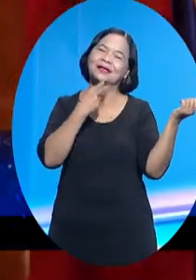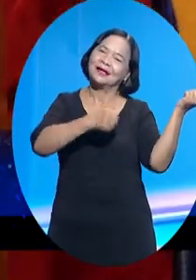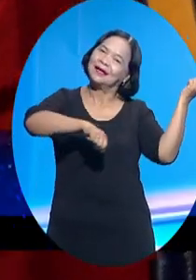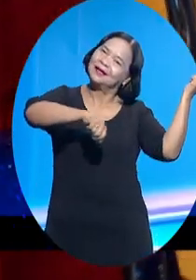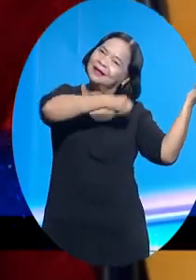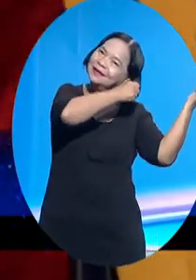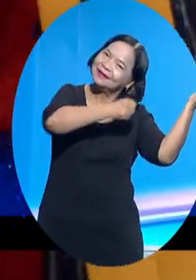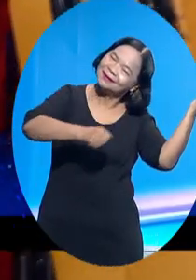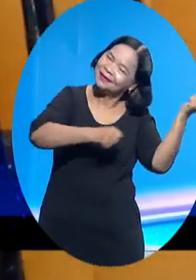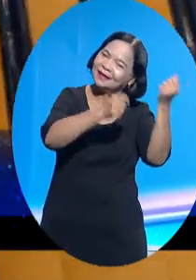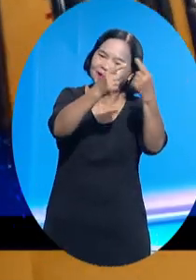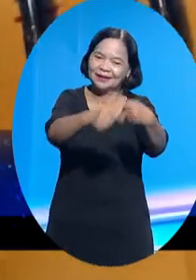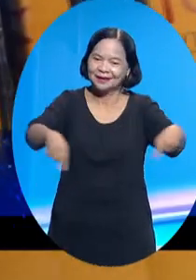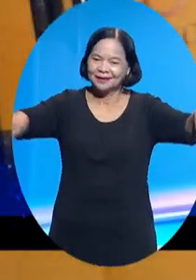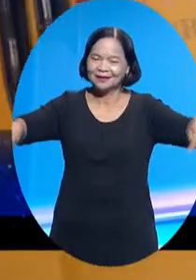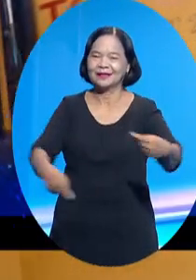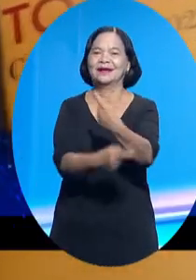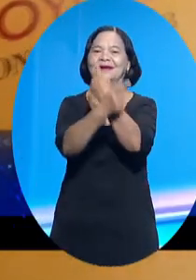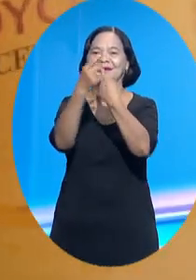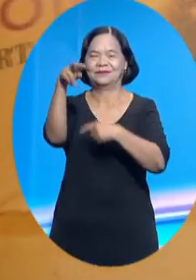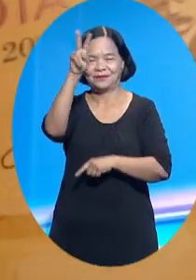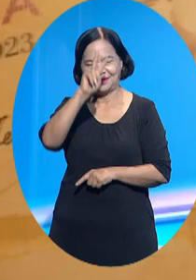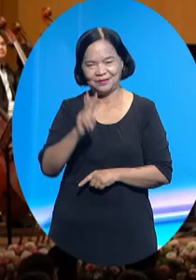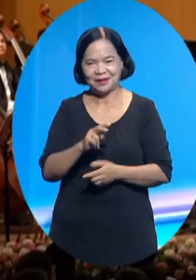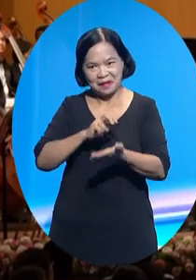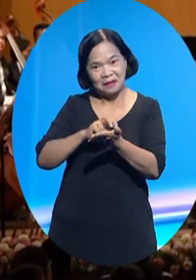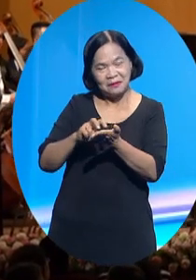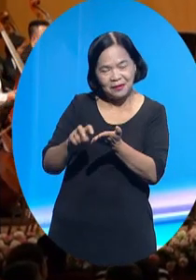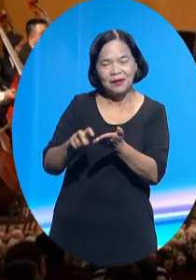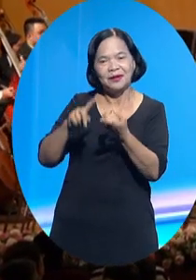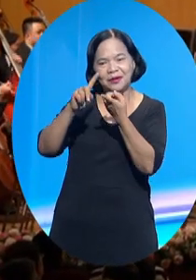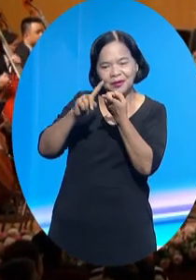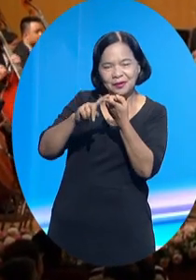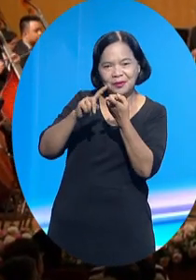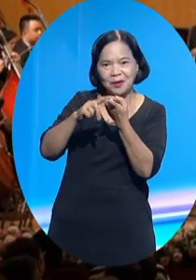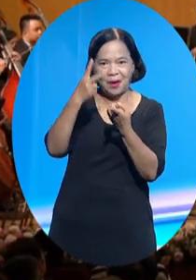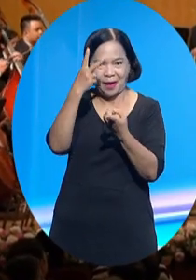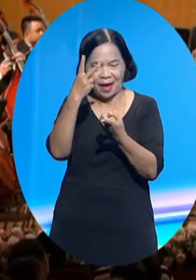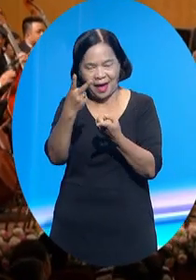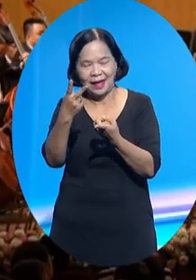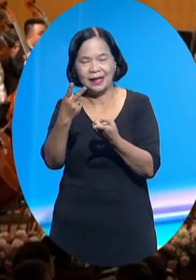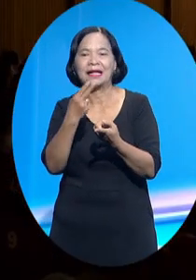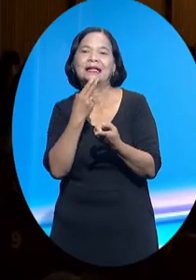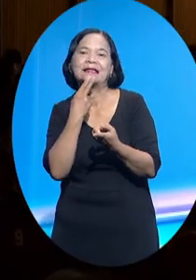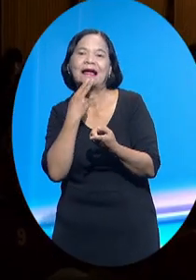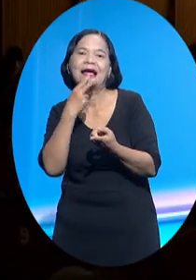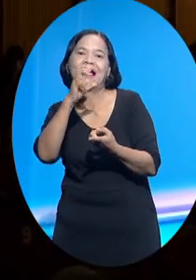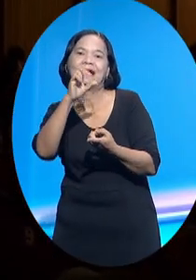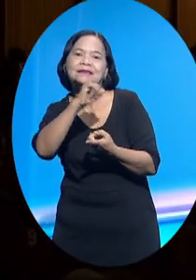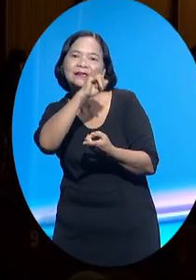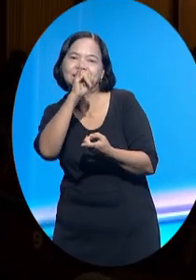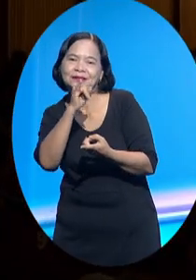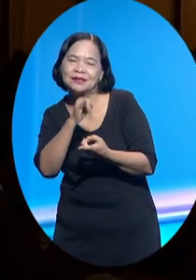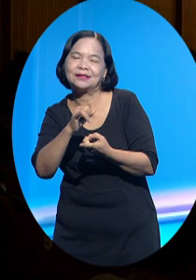Đăng Quang cùng dàn nhạc Giao hưởng Việt Nam. Với những tác phẩm kinh điển của hai nhà soạn nhạc Sergei Rachmaninoff và